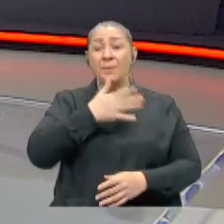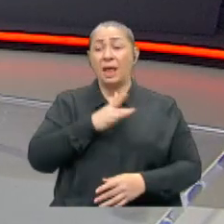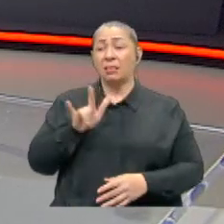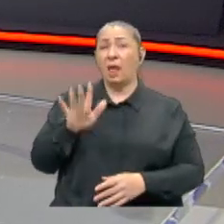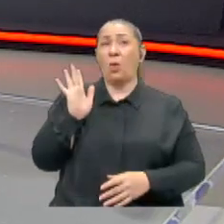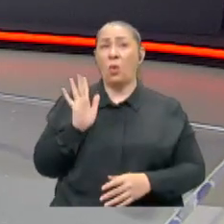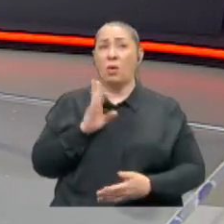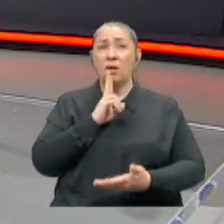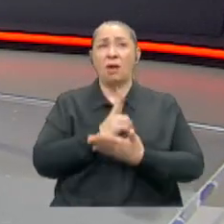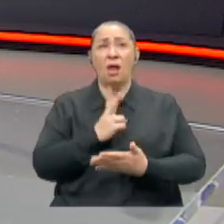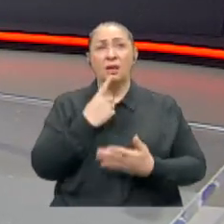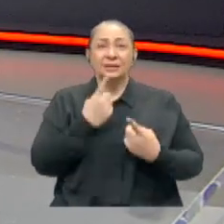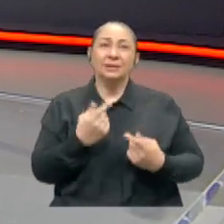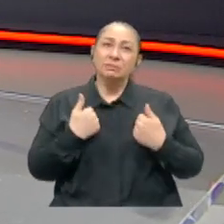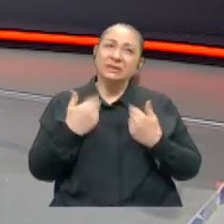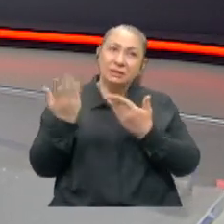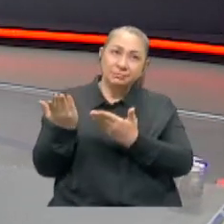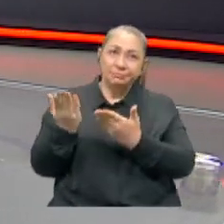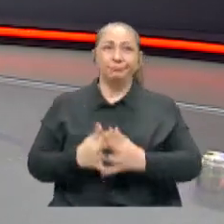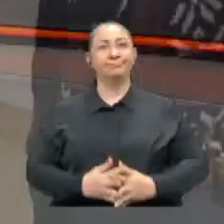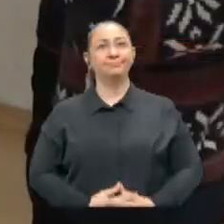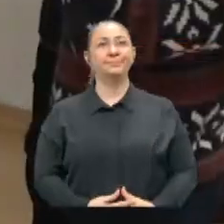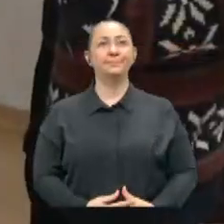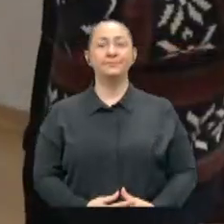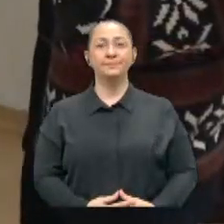gerek yok kararları dedik bizde